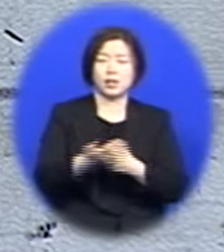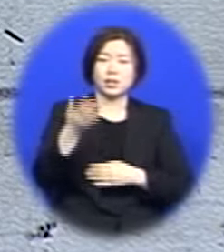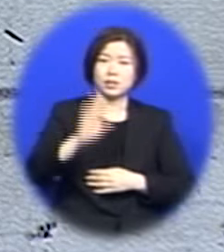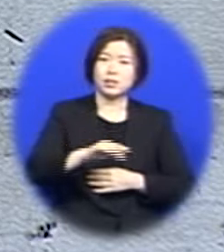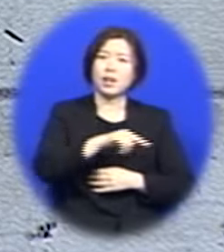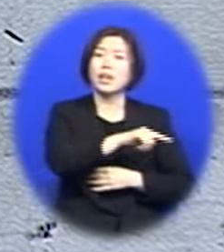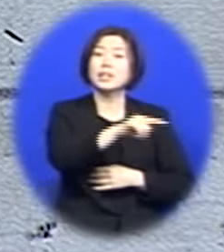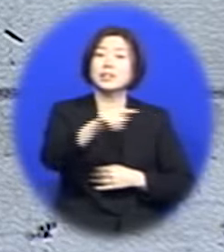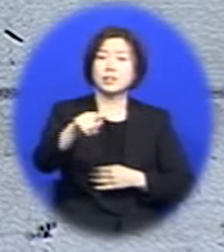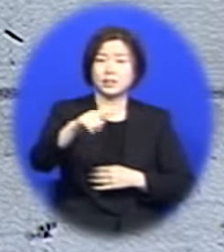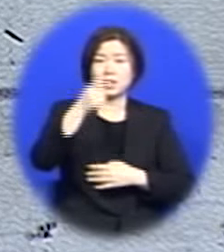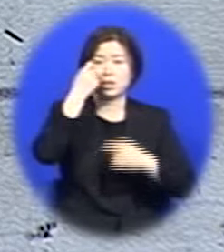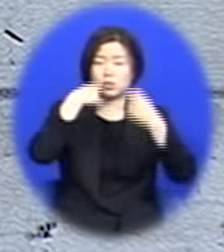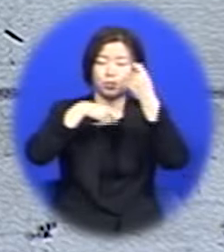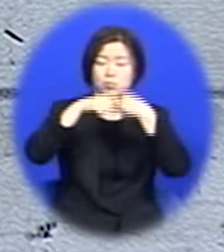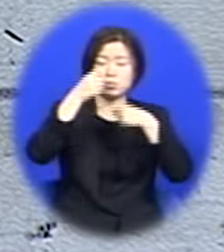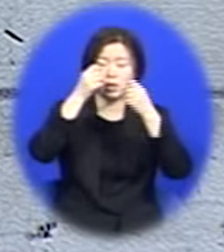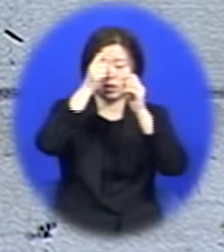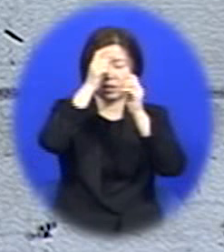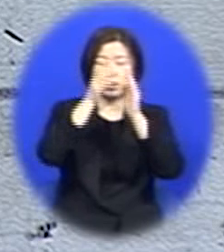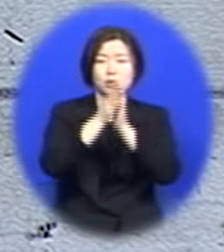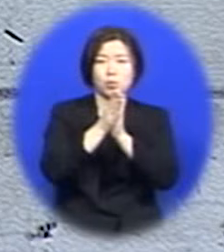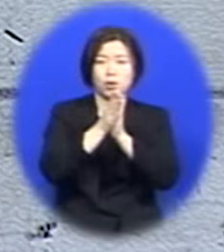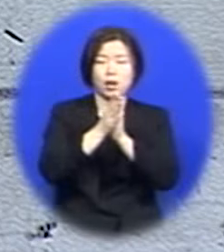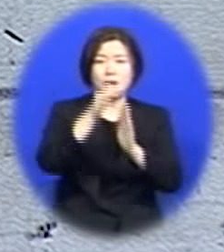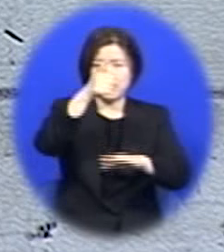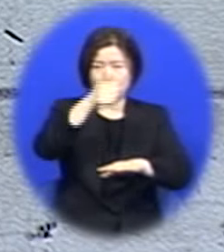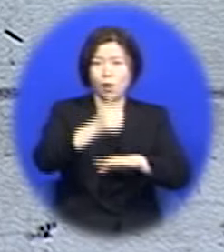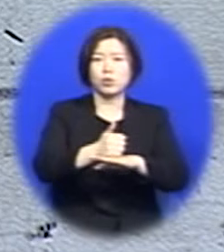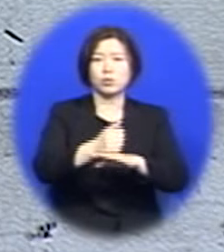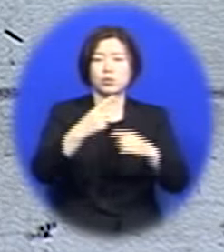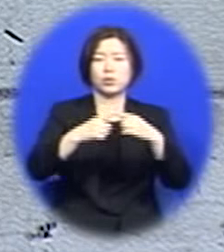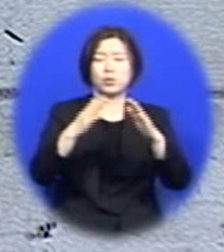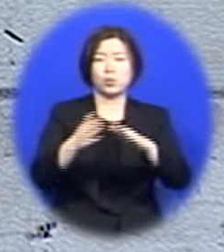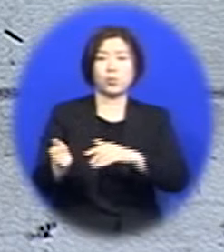기도가 결국은 교회를 살려냈어요.